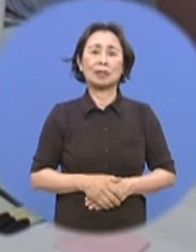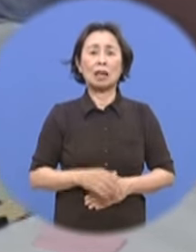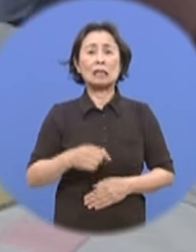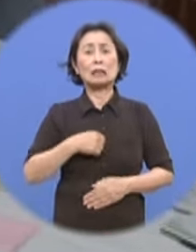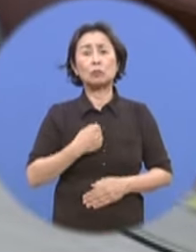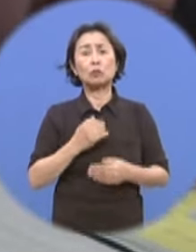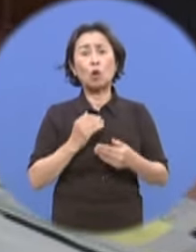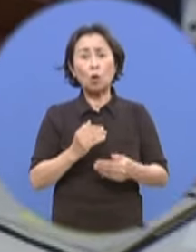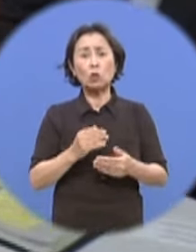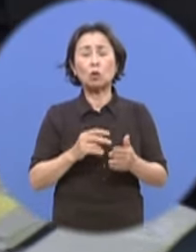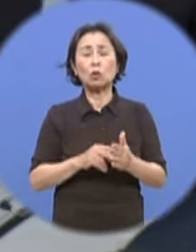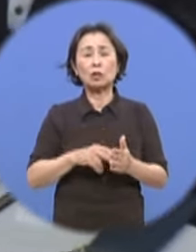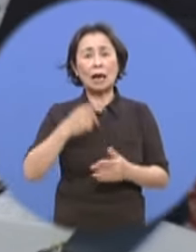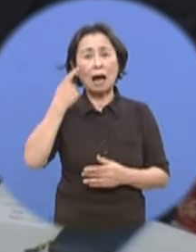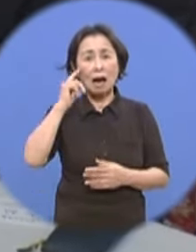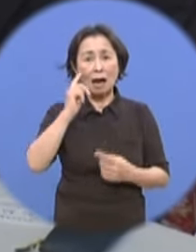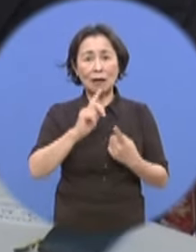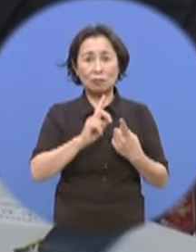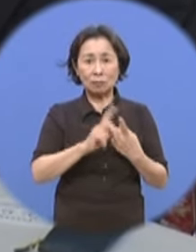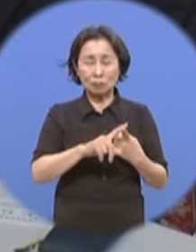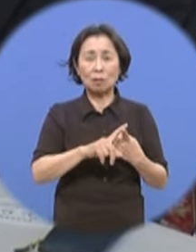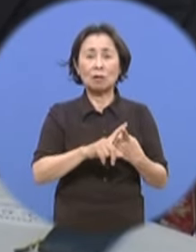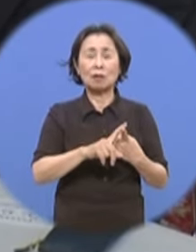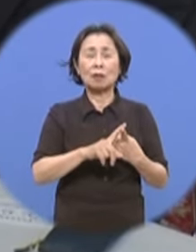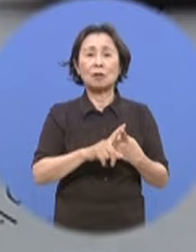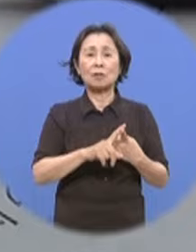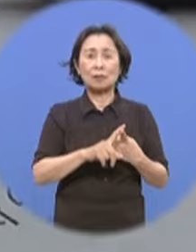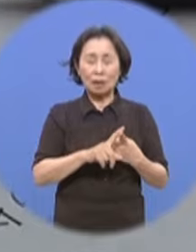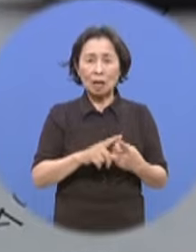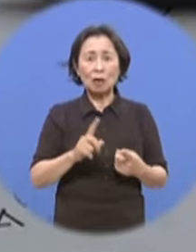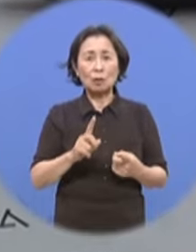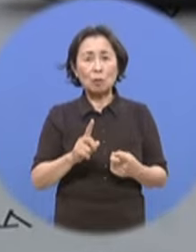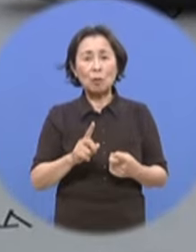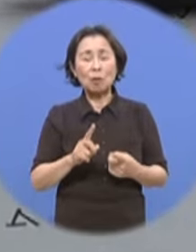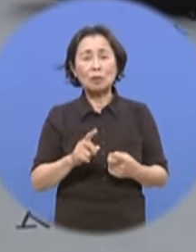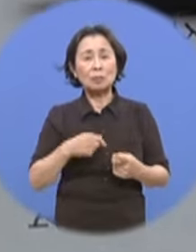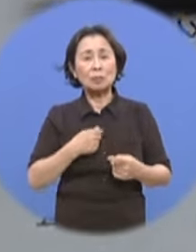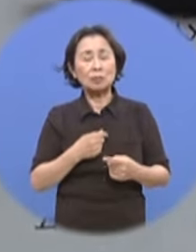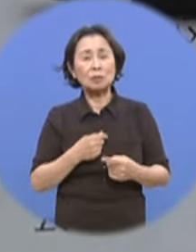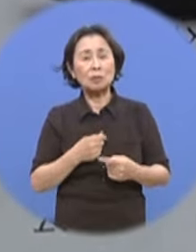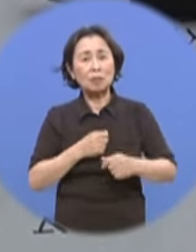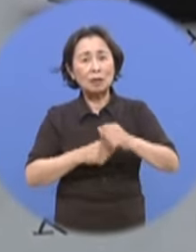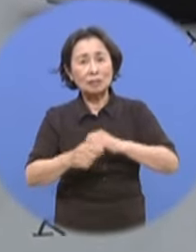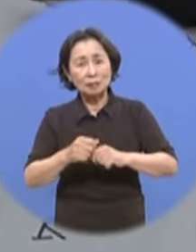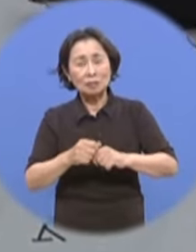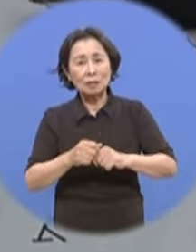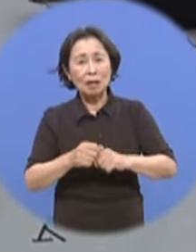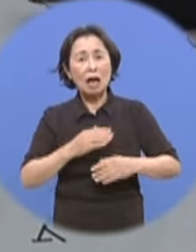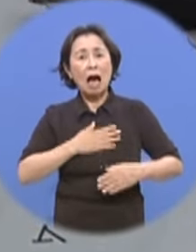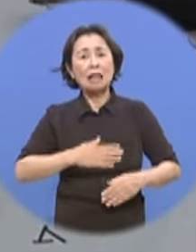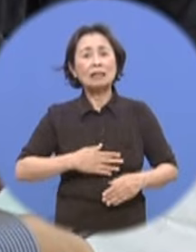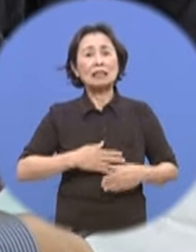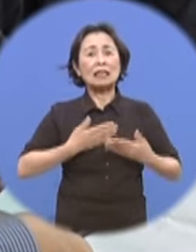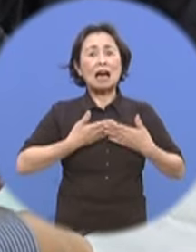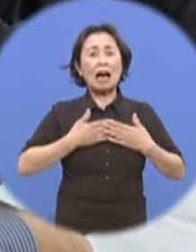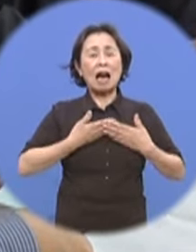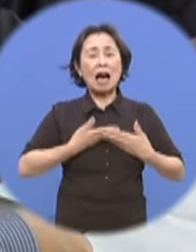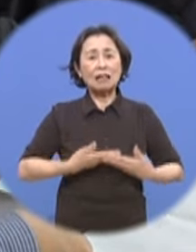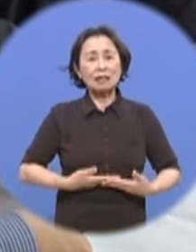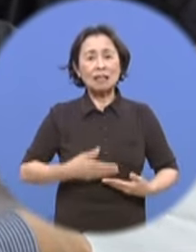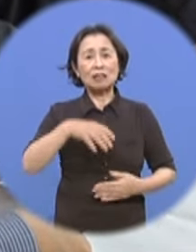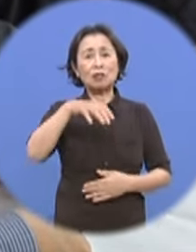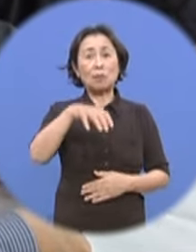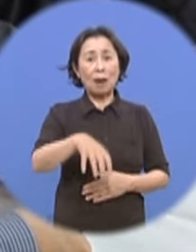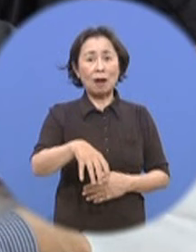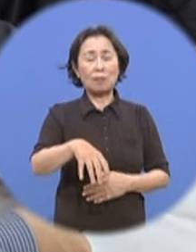として考えるということとどうやって自分ごとしてもらうかっていうことで安心安全の場というかま安心し